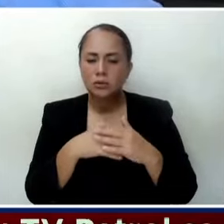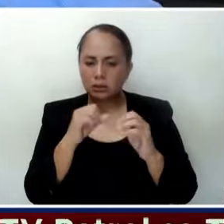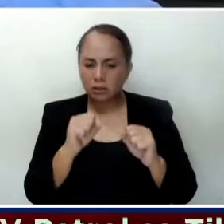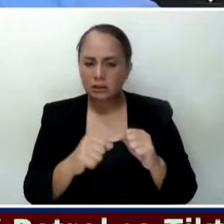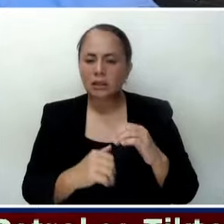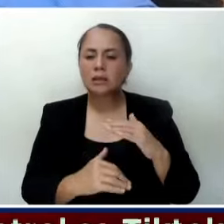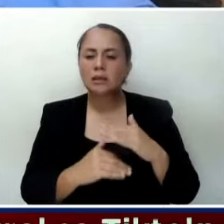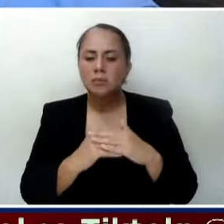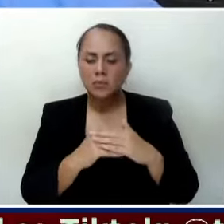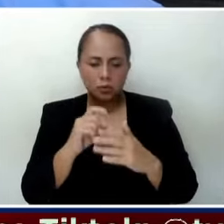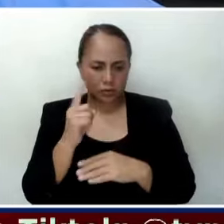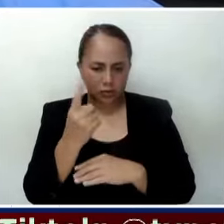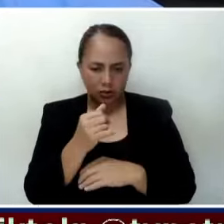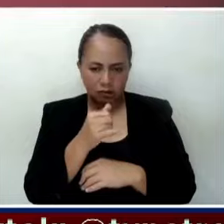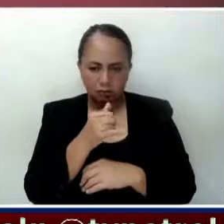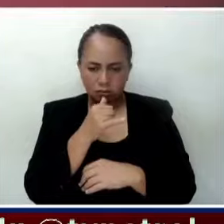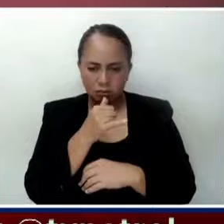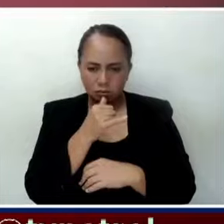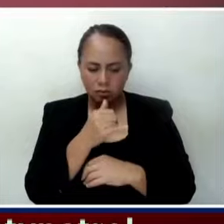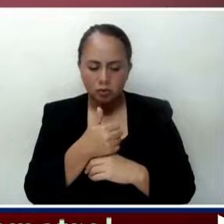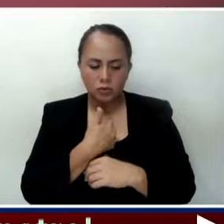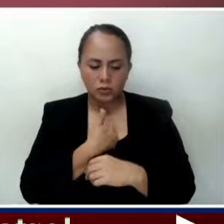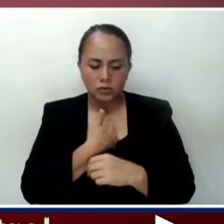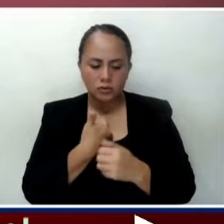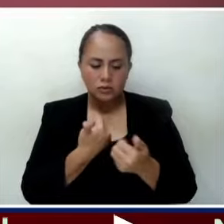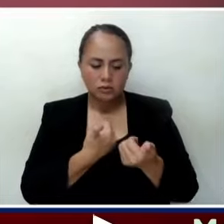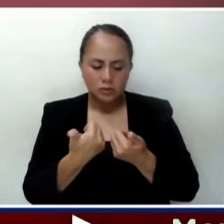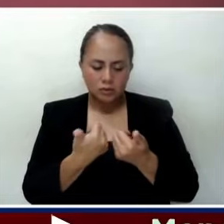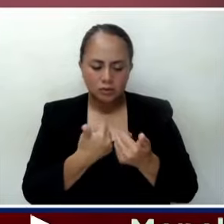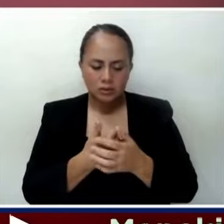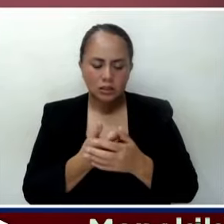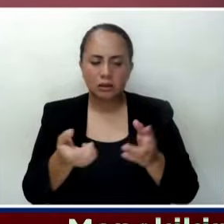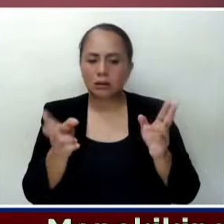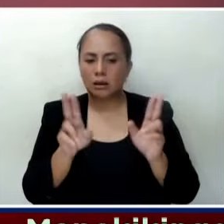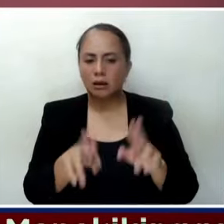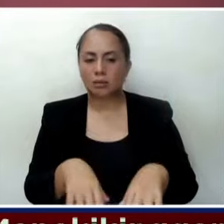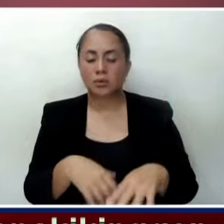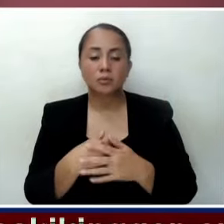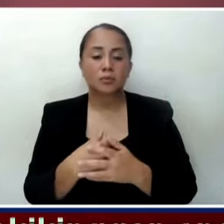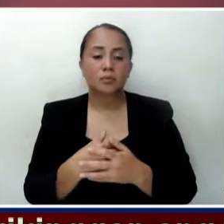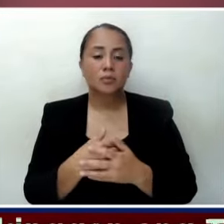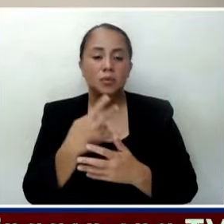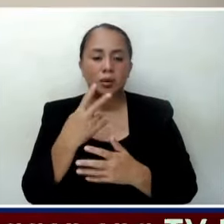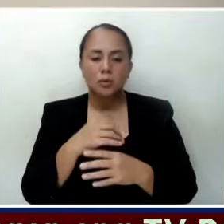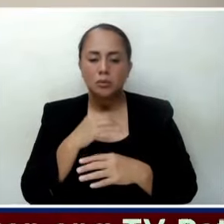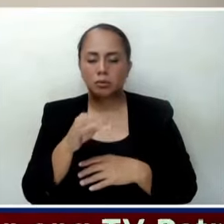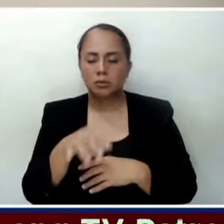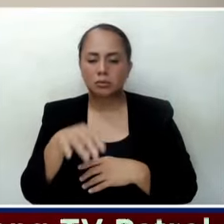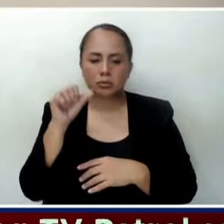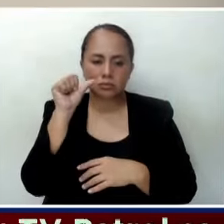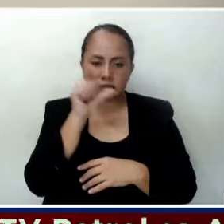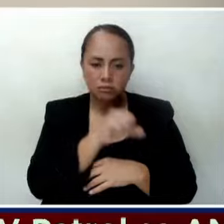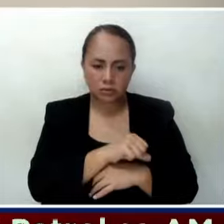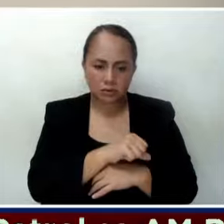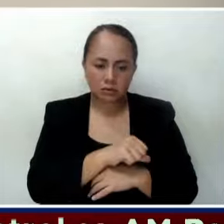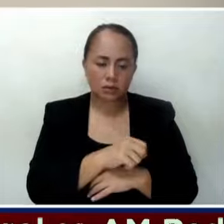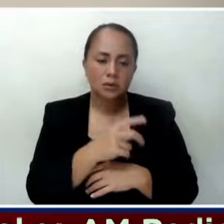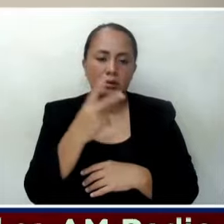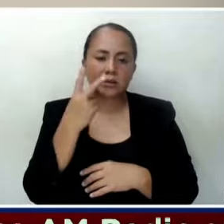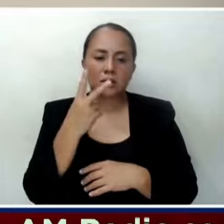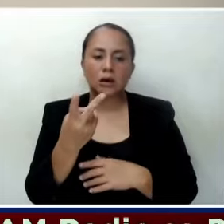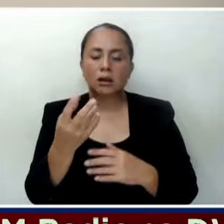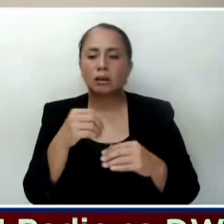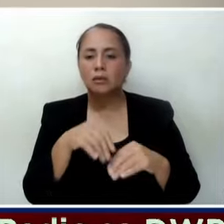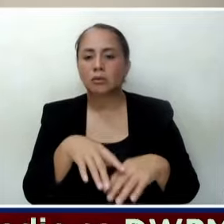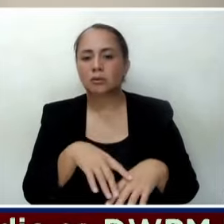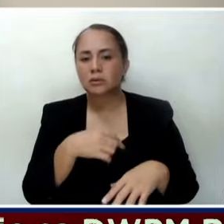makukontrol yung ating sarili. Hindi mangyari yung ganito kasi pag sobrang kalasingan, parang nawala tayo sa